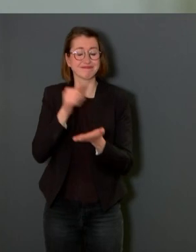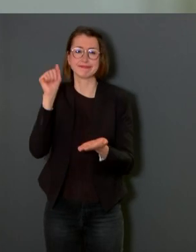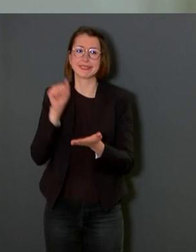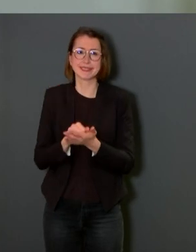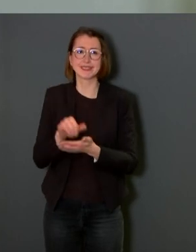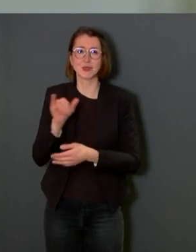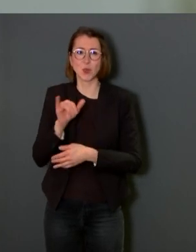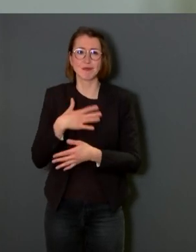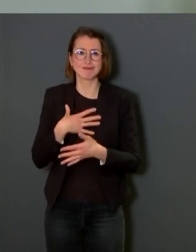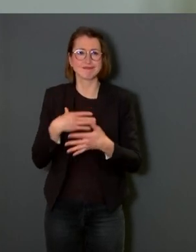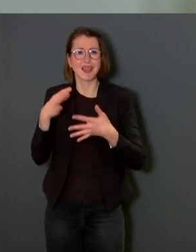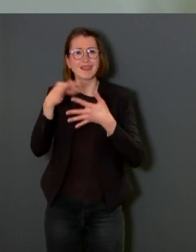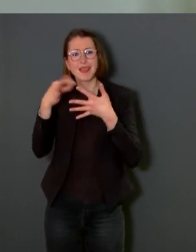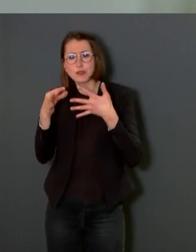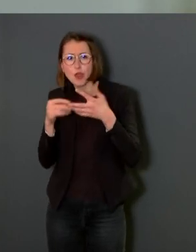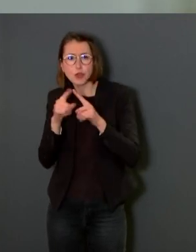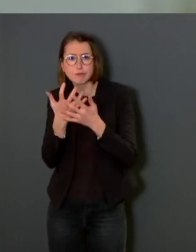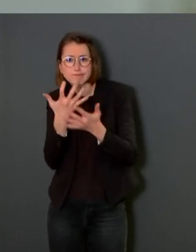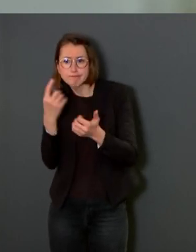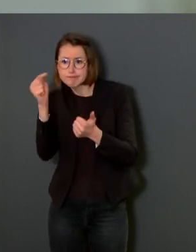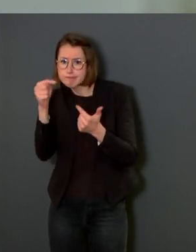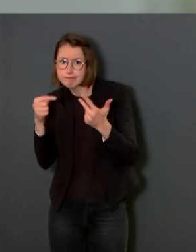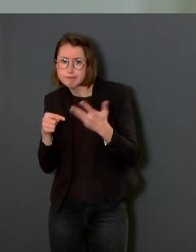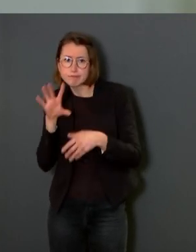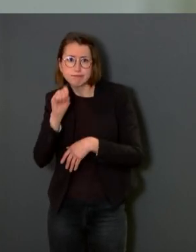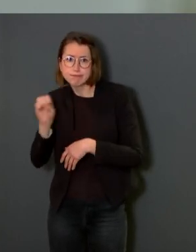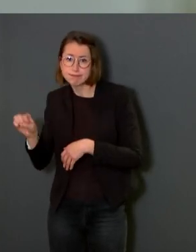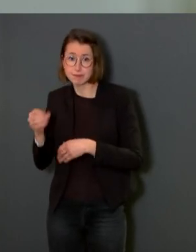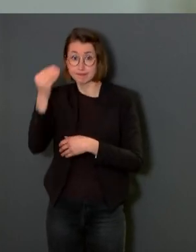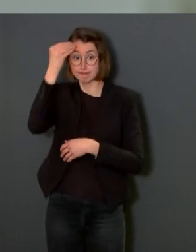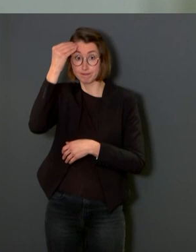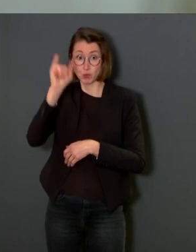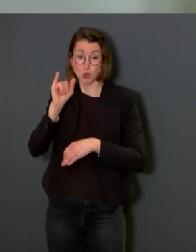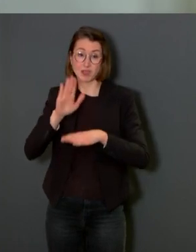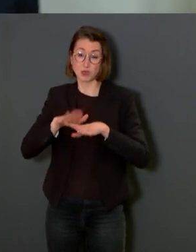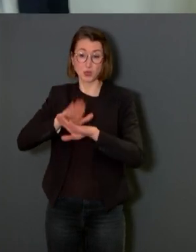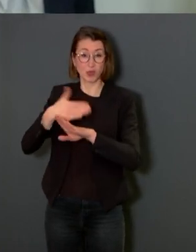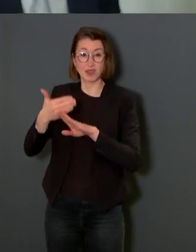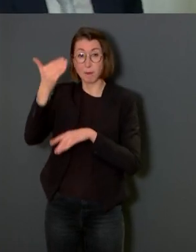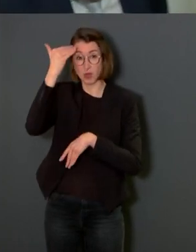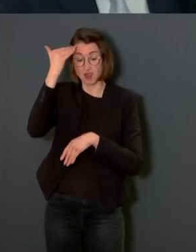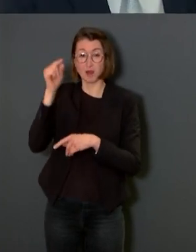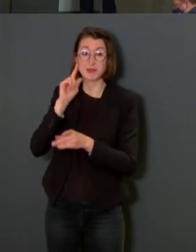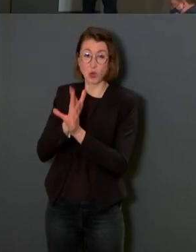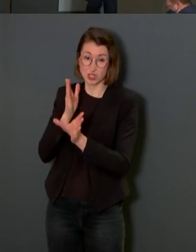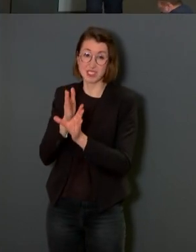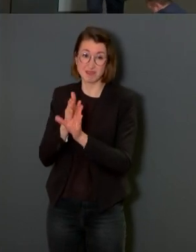santé mentale, par rapport à la santé psychologique et notamment des jeunes, ce qui me semble indispensable.